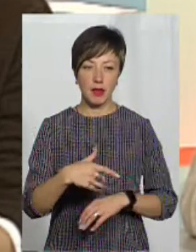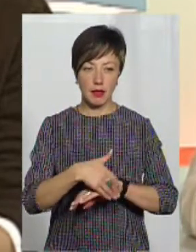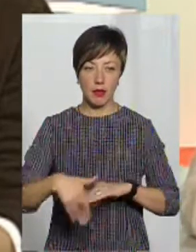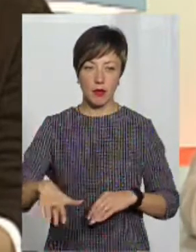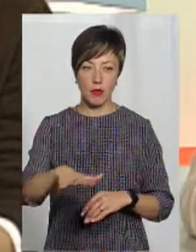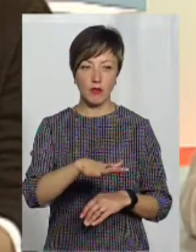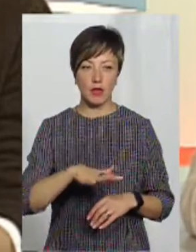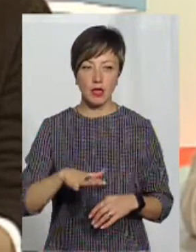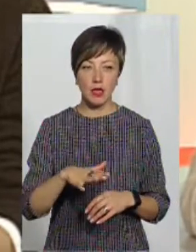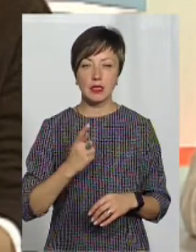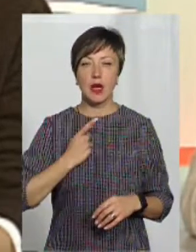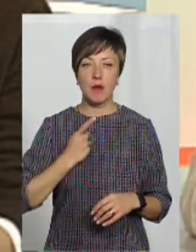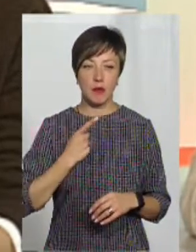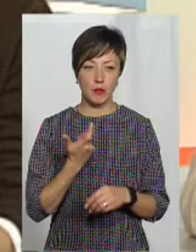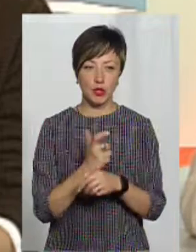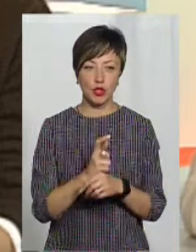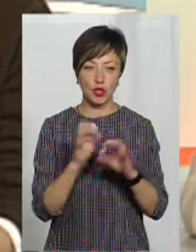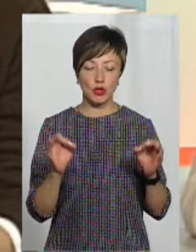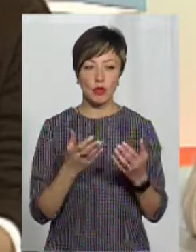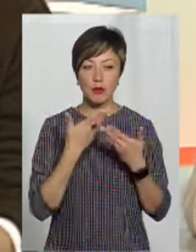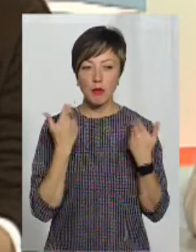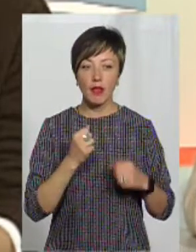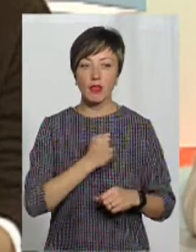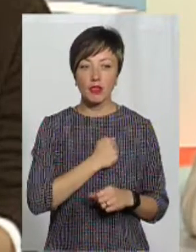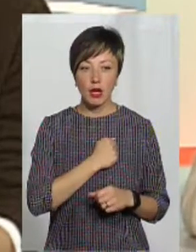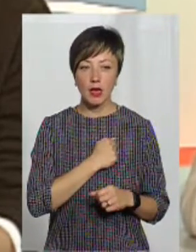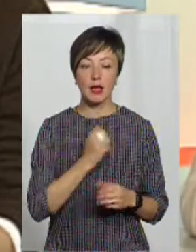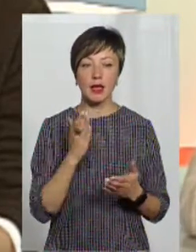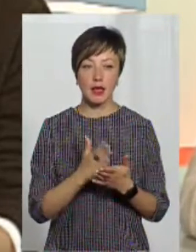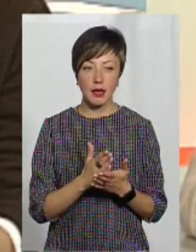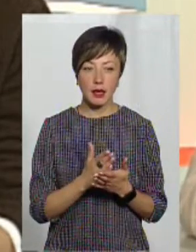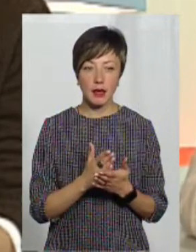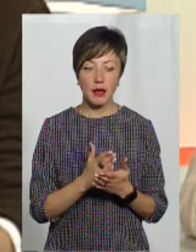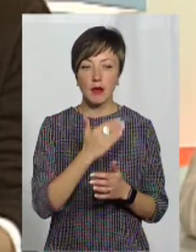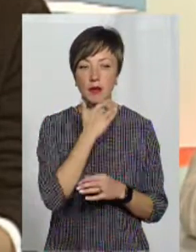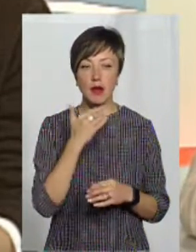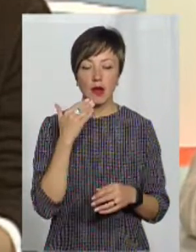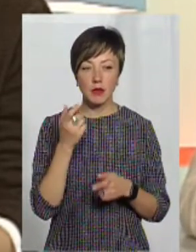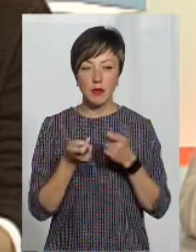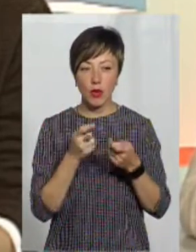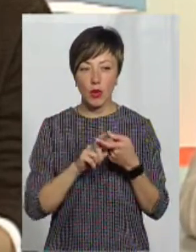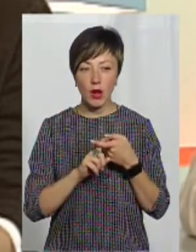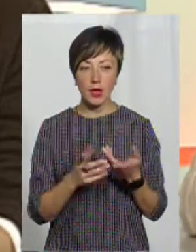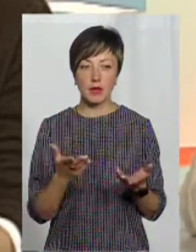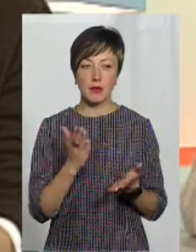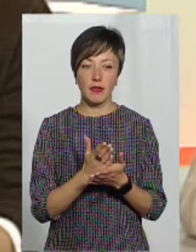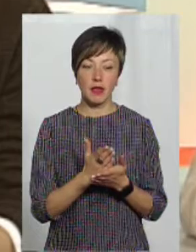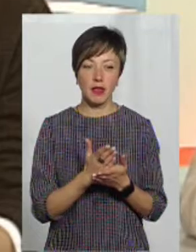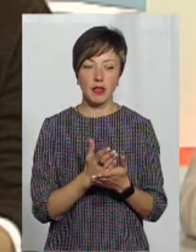угідді, сама, більш крім неї живого там нічого немає, але, на жаль, є багато мікроорганізмів,